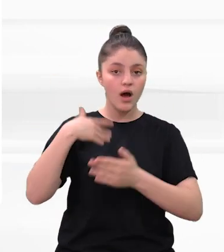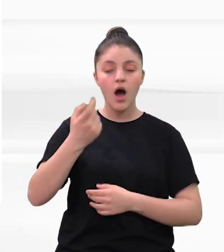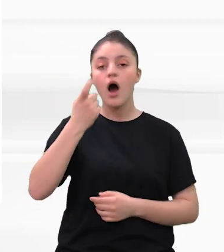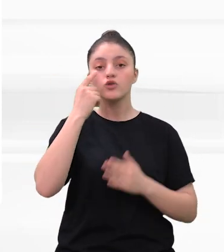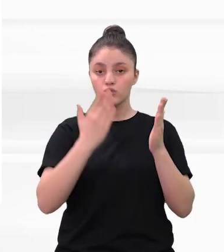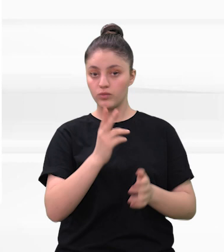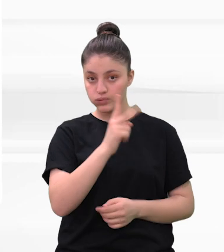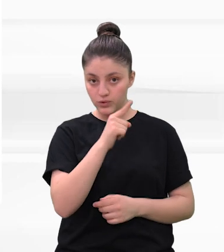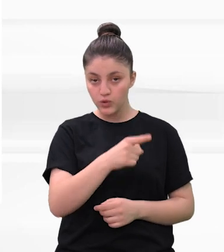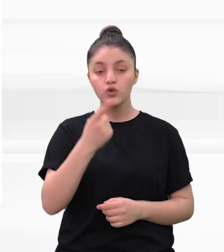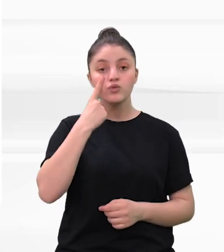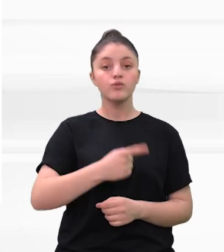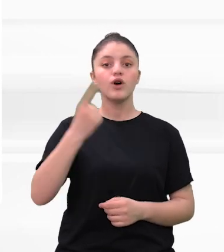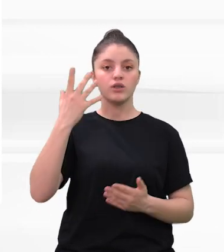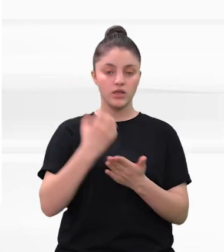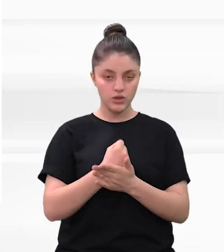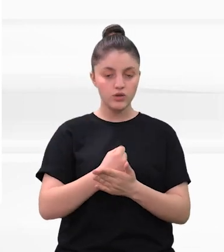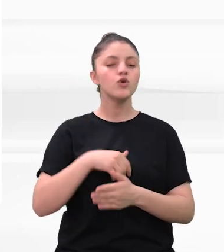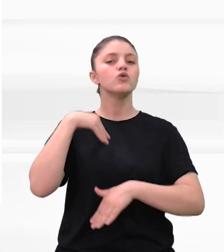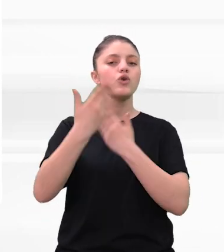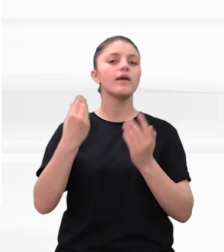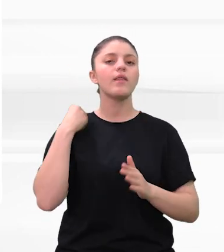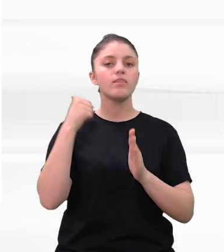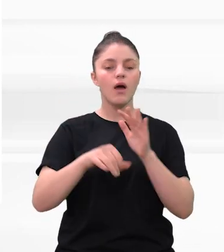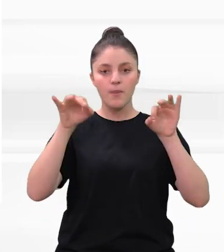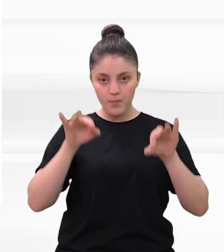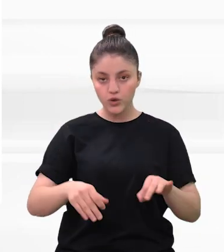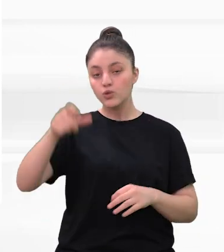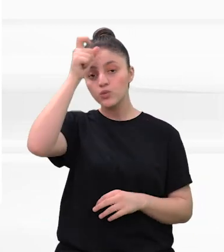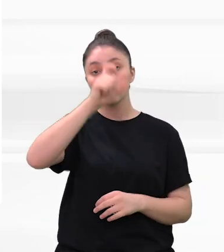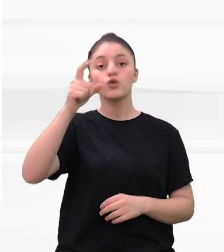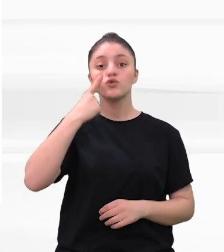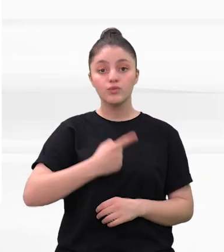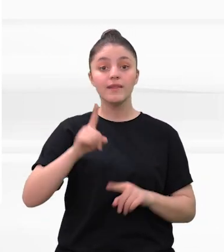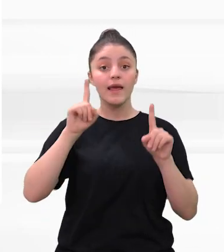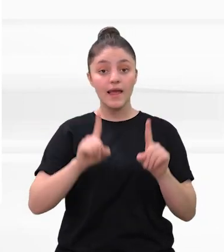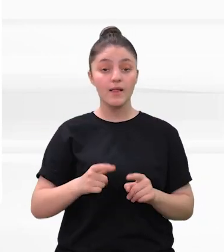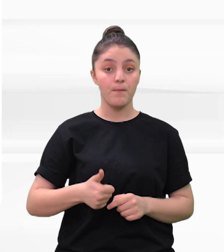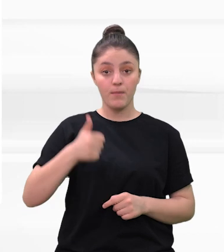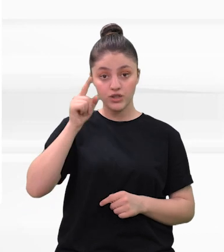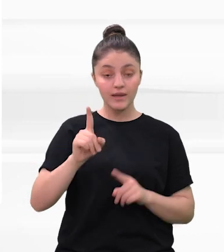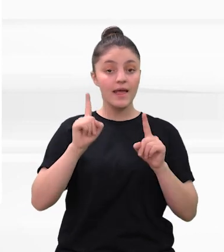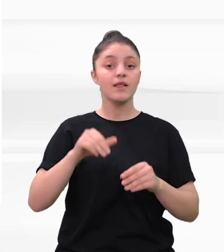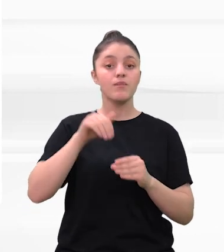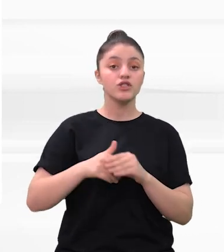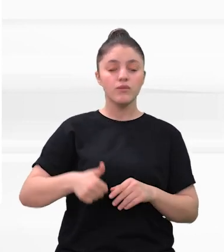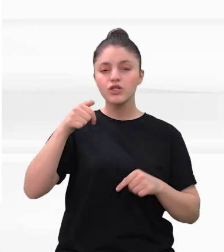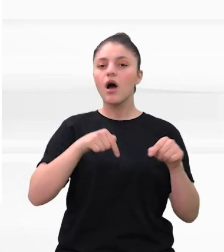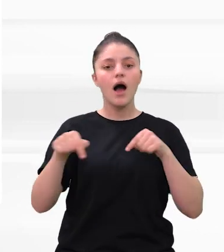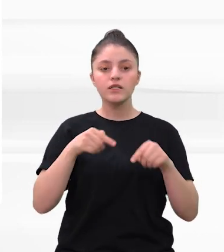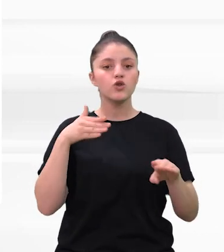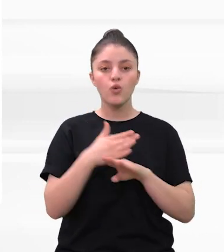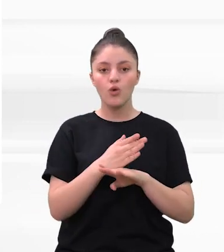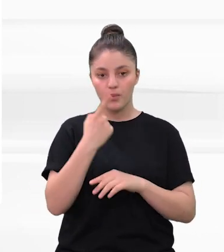Mustafa Kemal Atatürk'ün Cumhurbaşkanı seçilmesiyle başlayan Yeni dönemde Türkiye Cumhuriyeti'nin ilk Başbakanı ve etmez başka Aşağıdakilerden